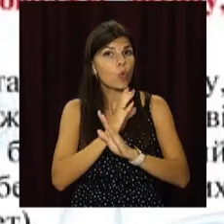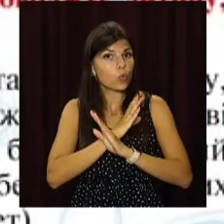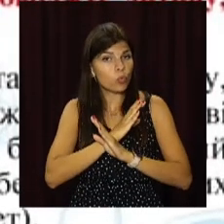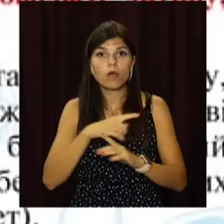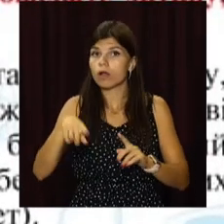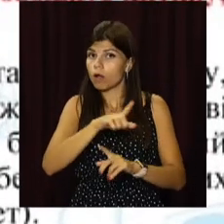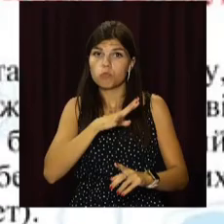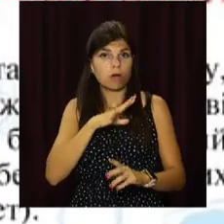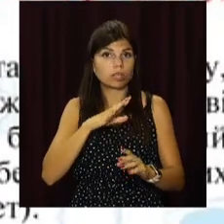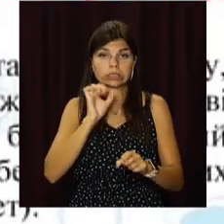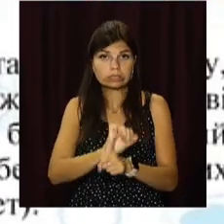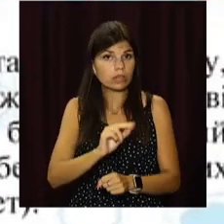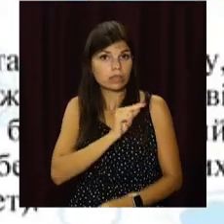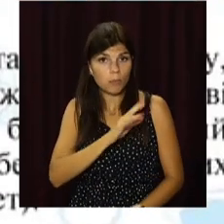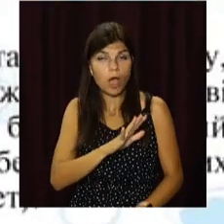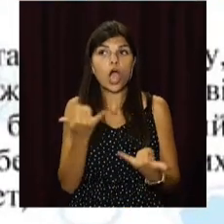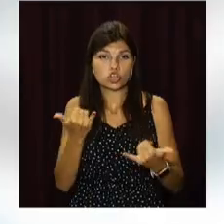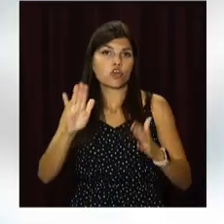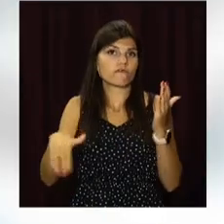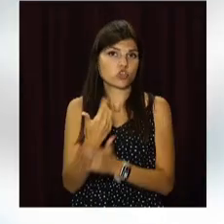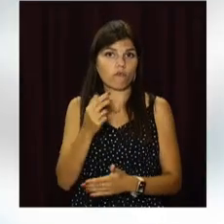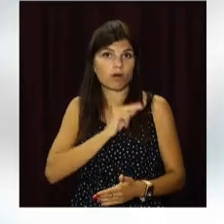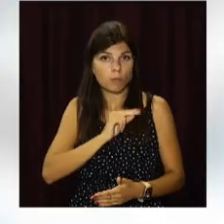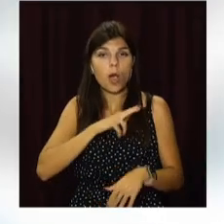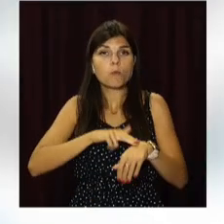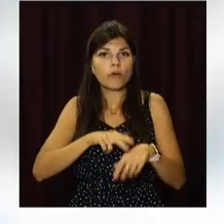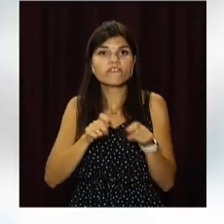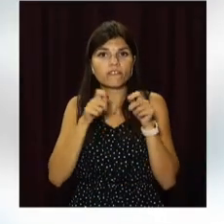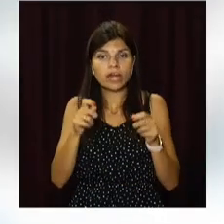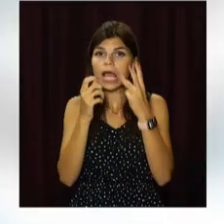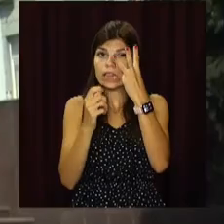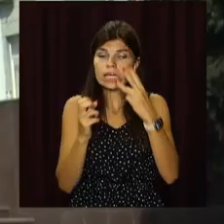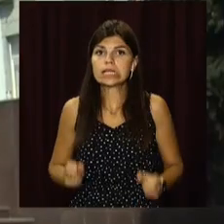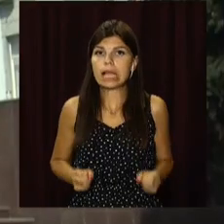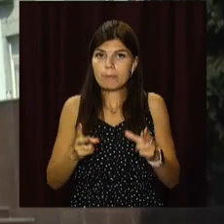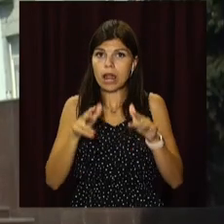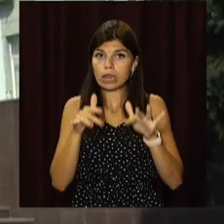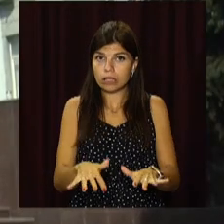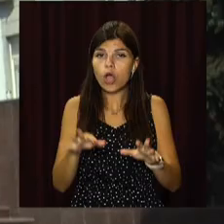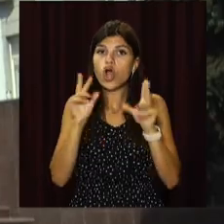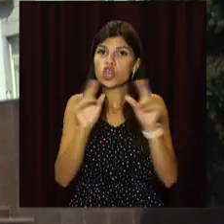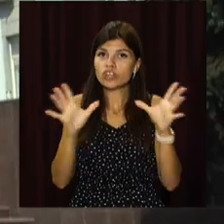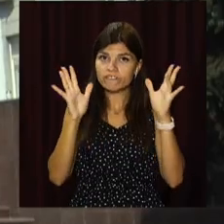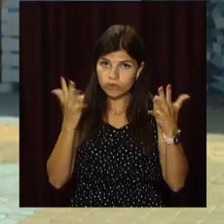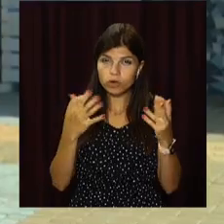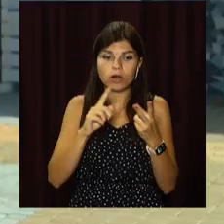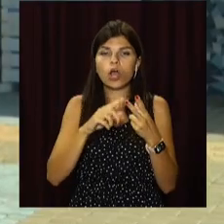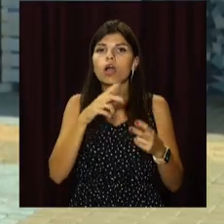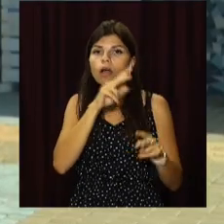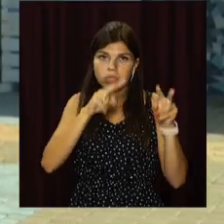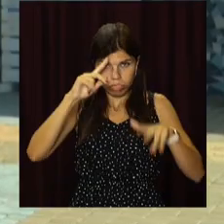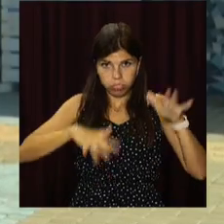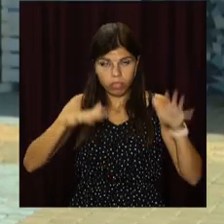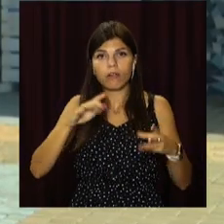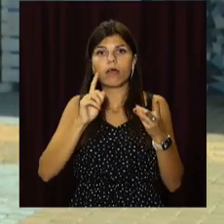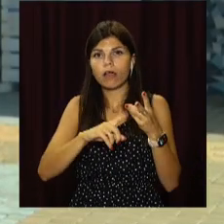не працював, а від сьогодні відновлює свою роботу. Поліція відкрила 3 кримінальні провадження – нещасний випадок, службова недбалість